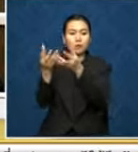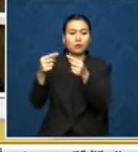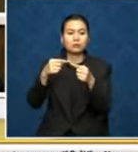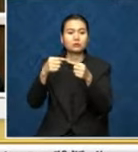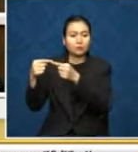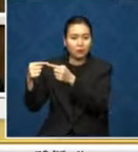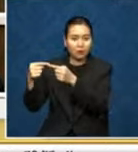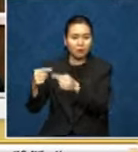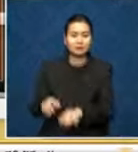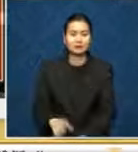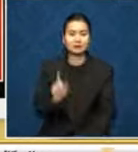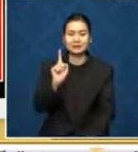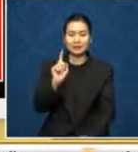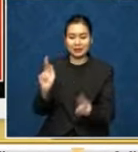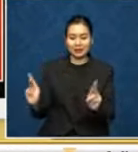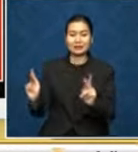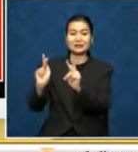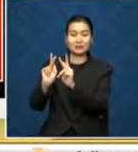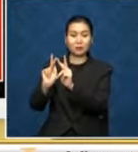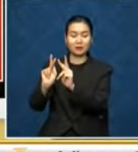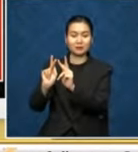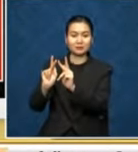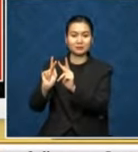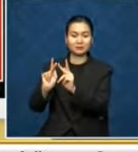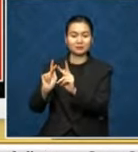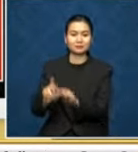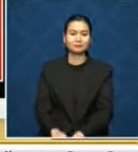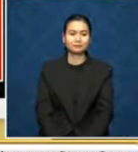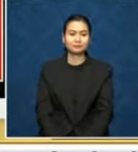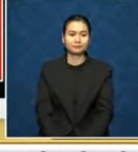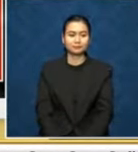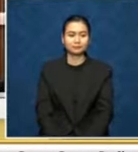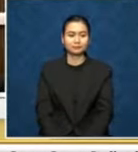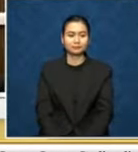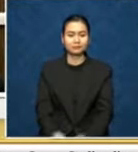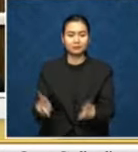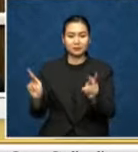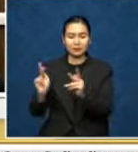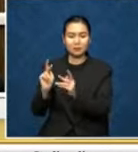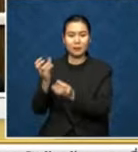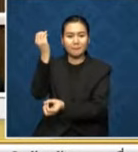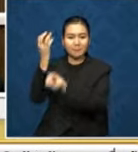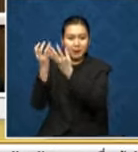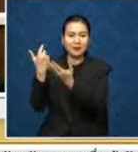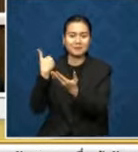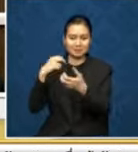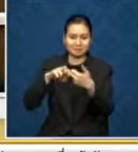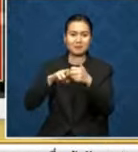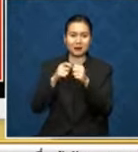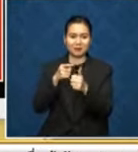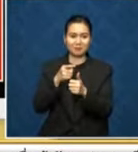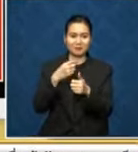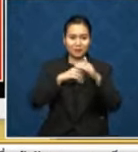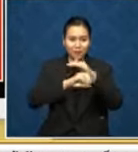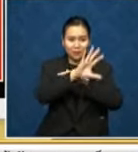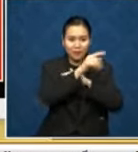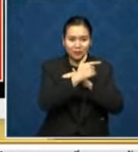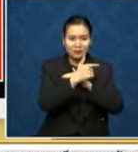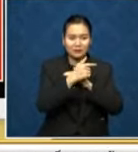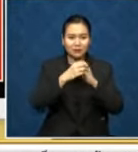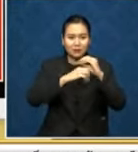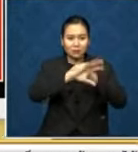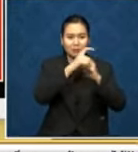ครับไปกระทรวงทรัพยากรขอสไลด์ที่2ครับปัญหาอีกแล้วนะฮะท่านประธานผมขึ้นทีไรในสไล